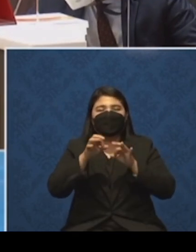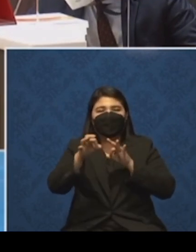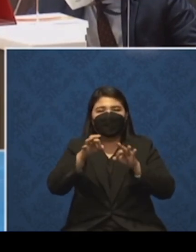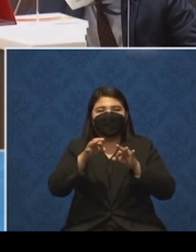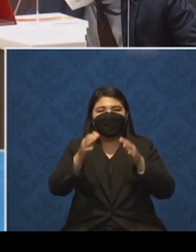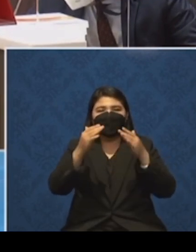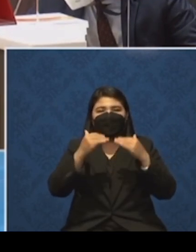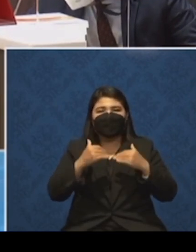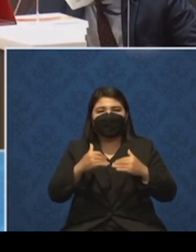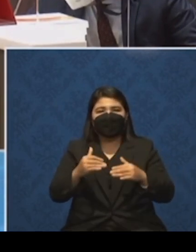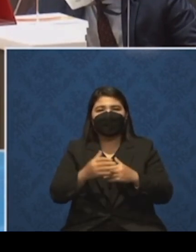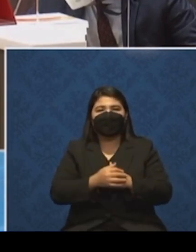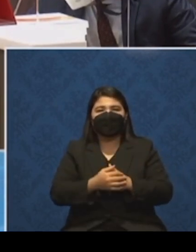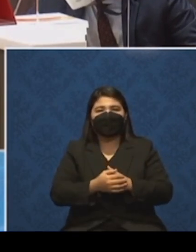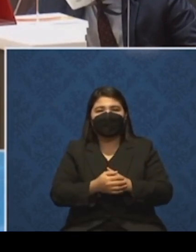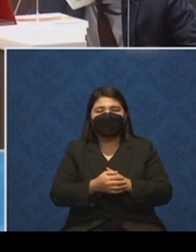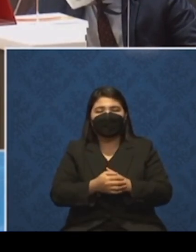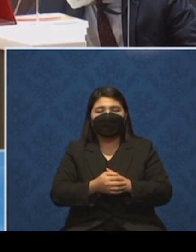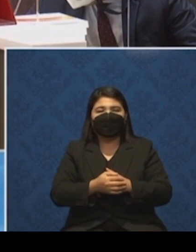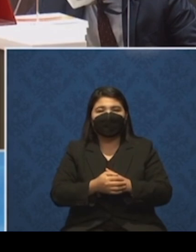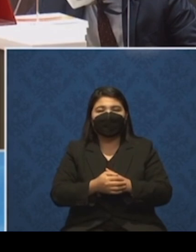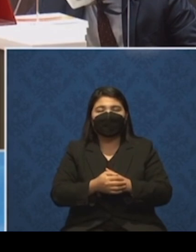ของ